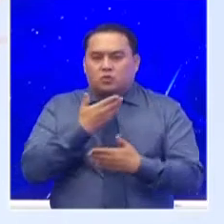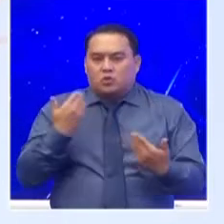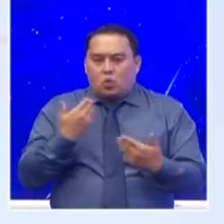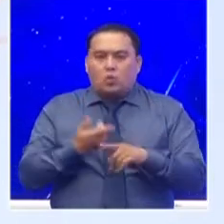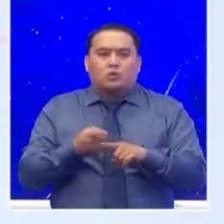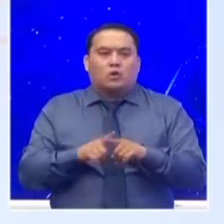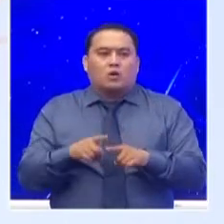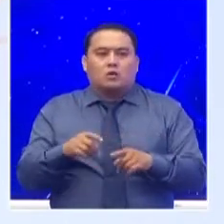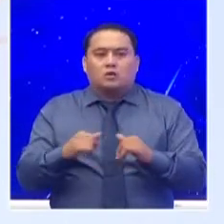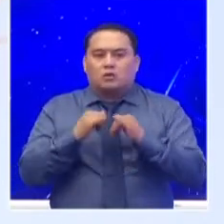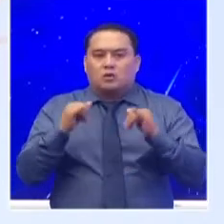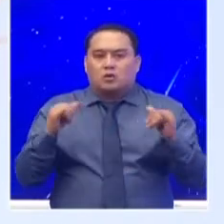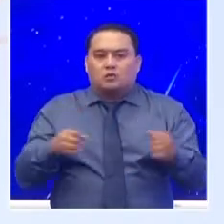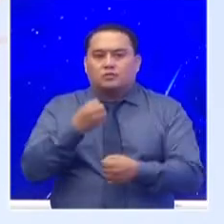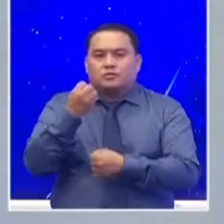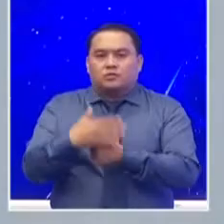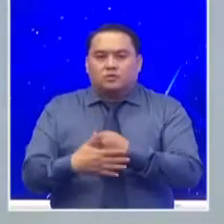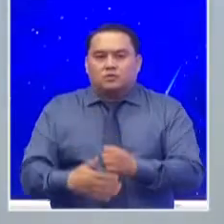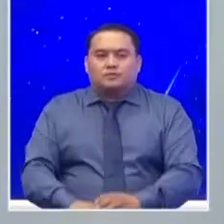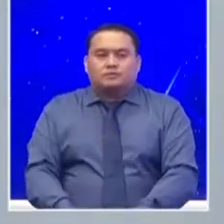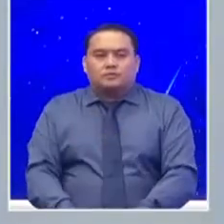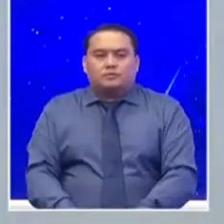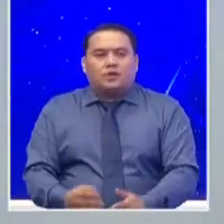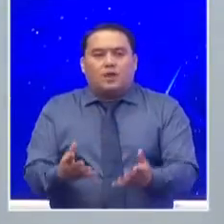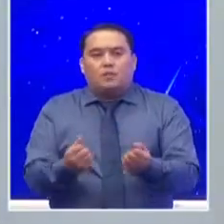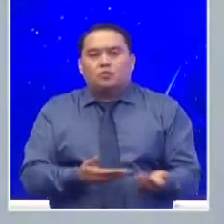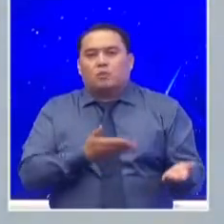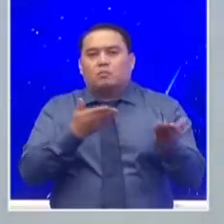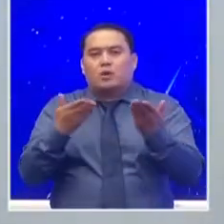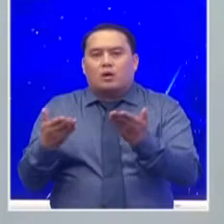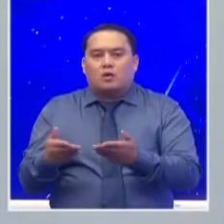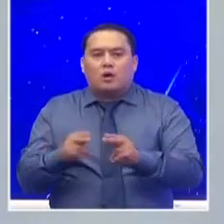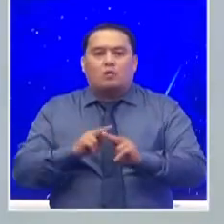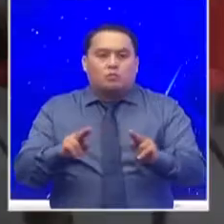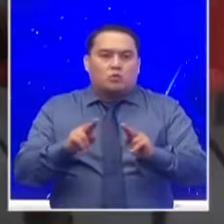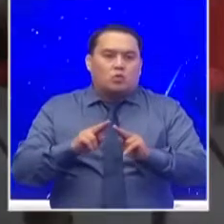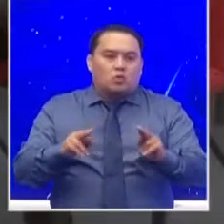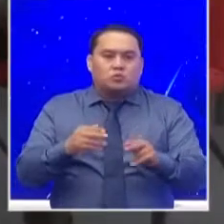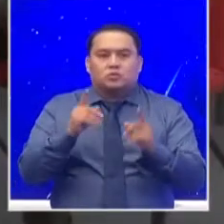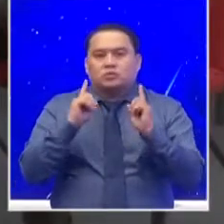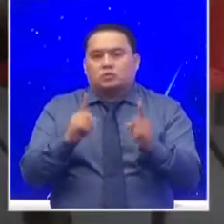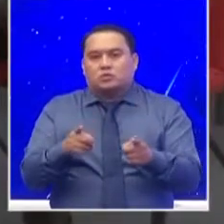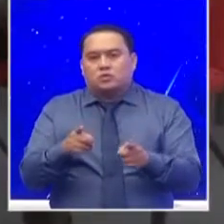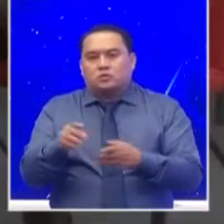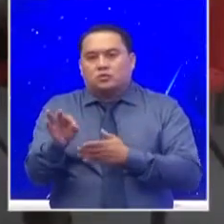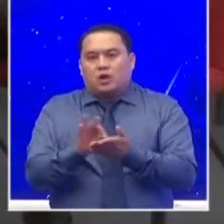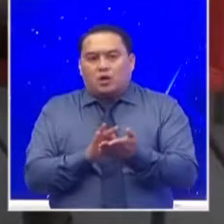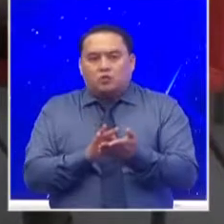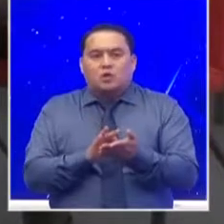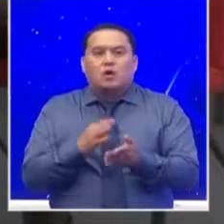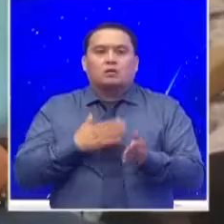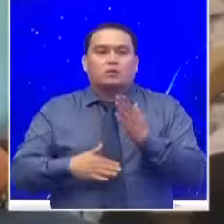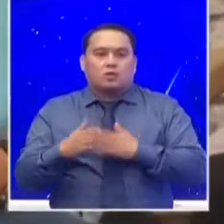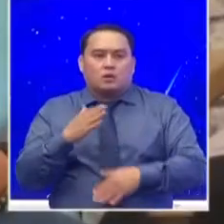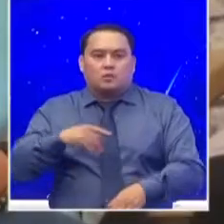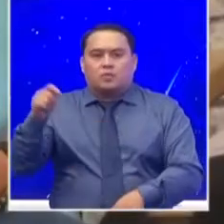же время это развитый областной центр. Получив приглашение провести урок, Юсри Мухаммед согласился, не раздумывая. «Я с радостью